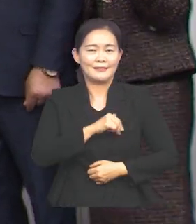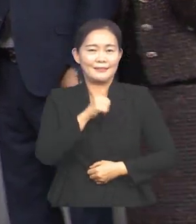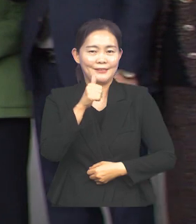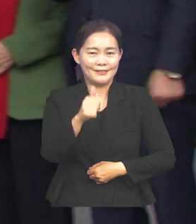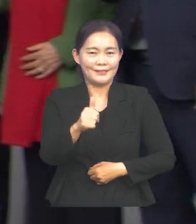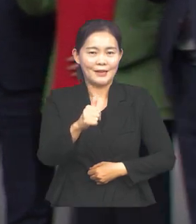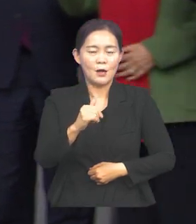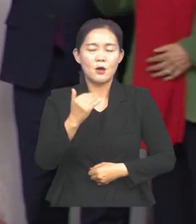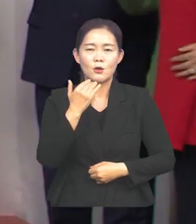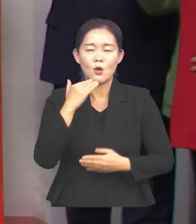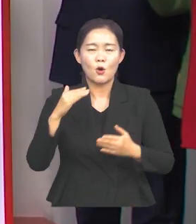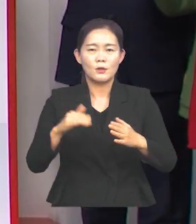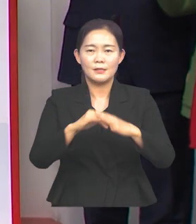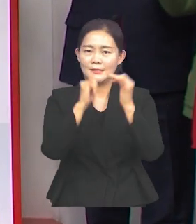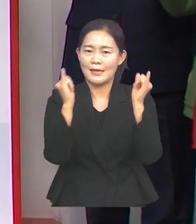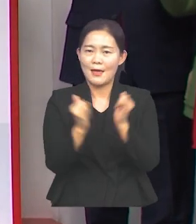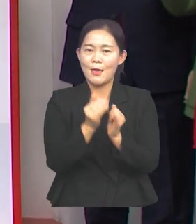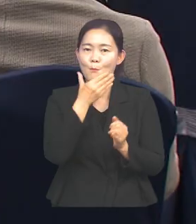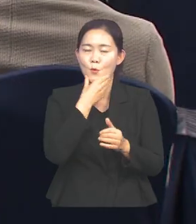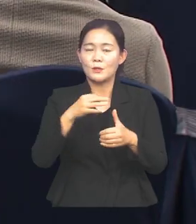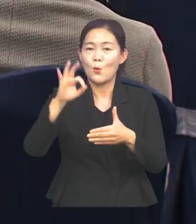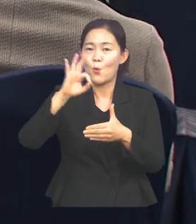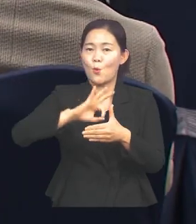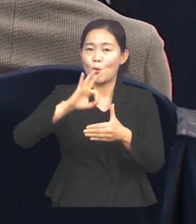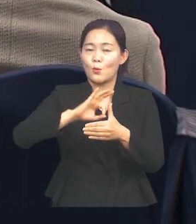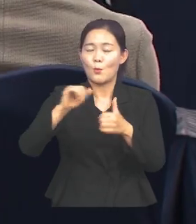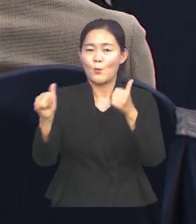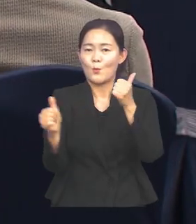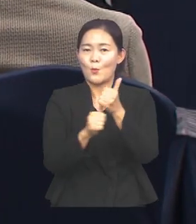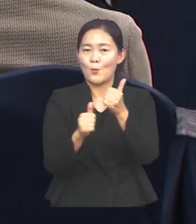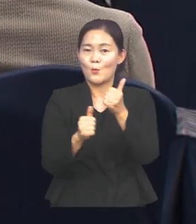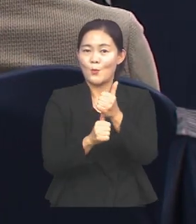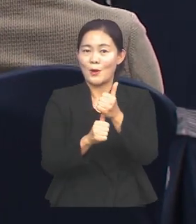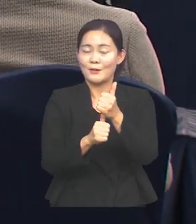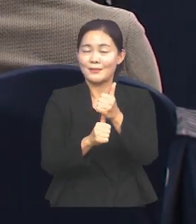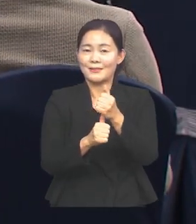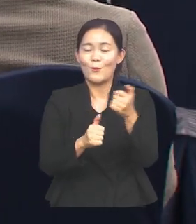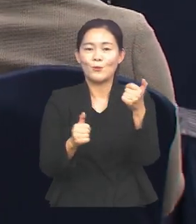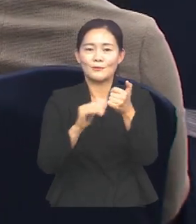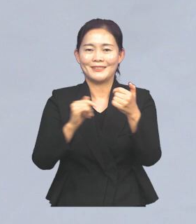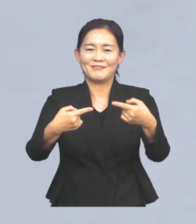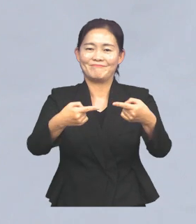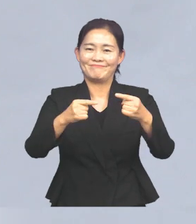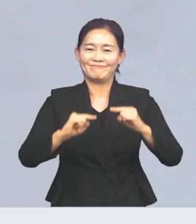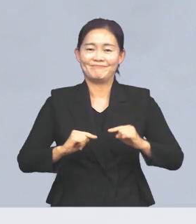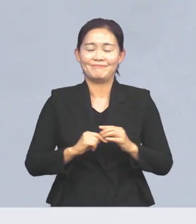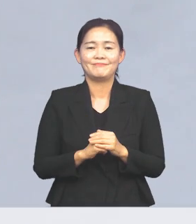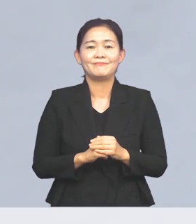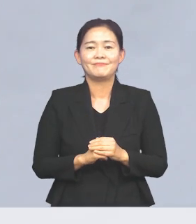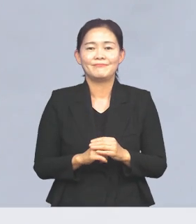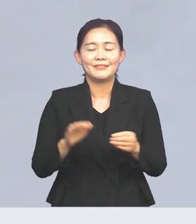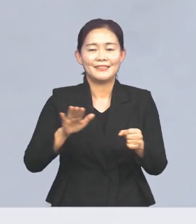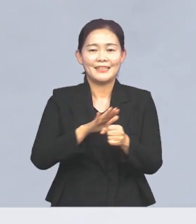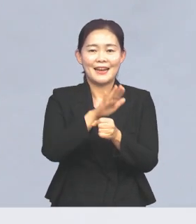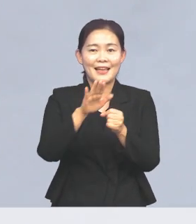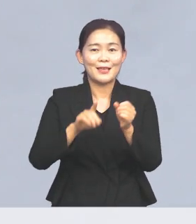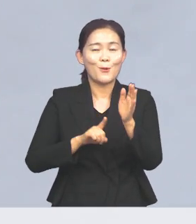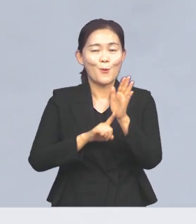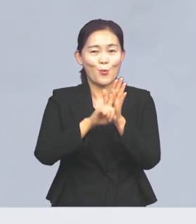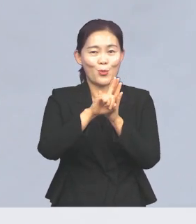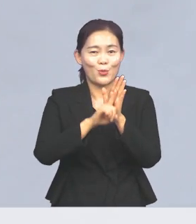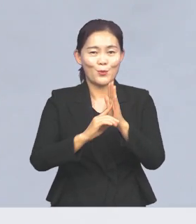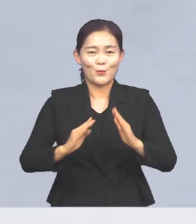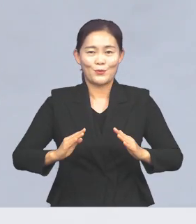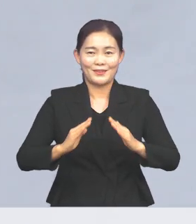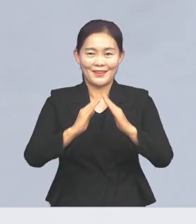특례시 의회 의장, 경기사회복지공동모금회 부회장 등 50여 명이 참석했습니다. 이 사랑의